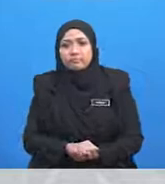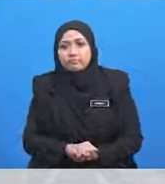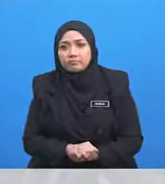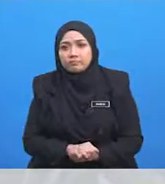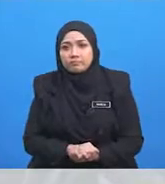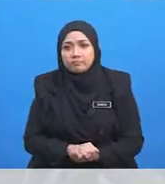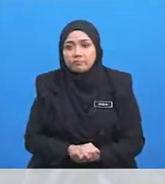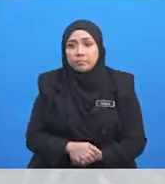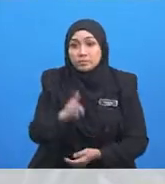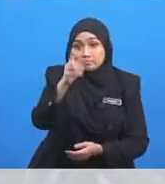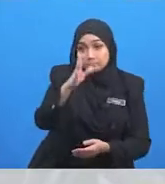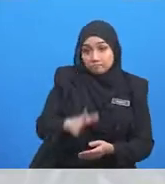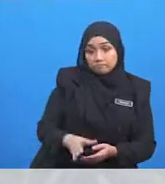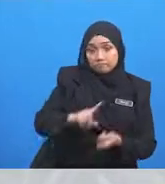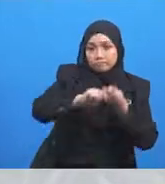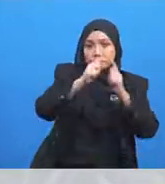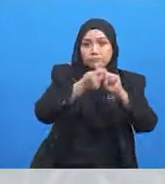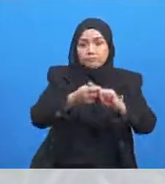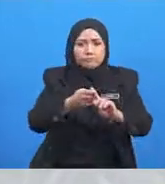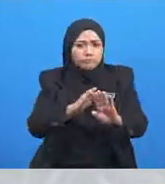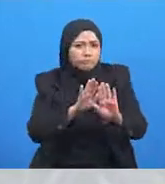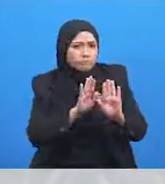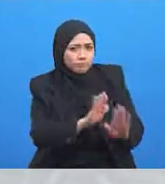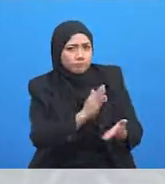seorang temanku merintih